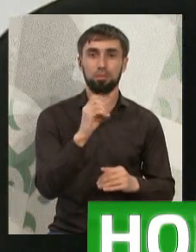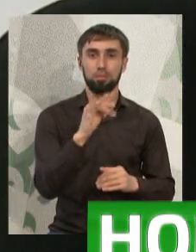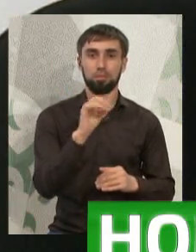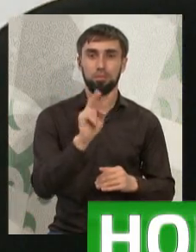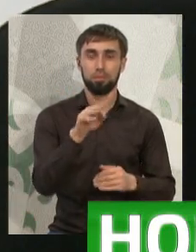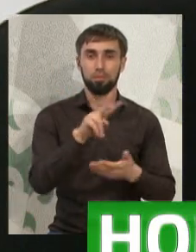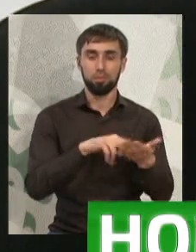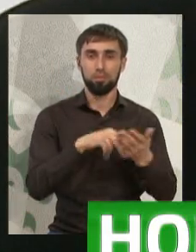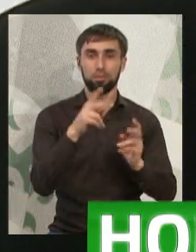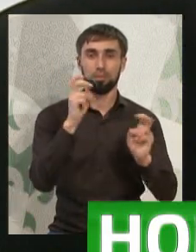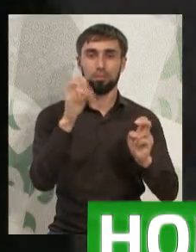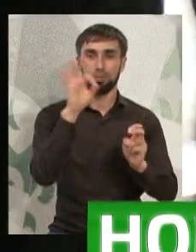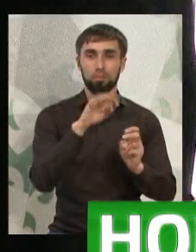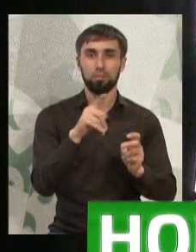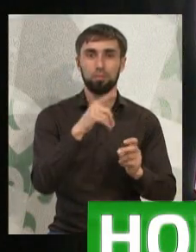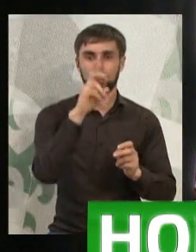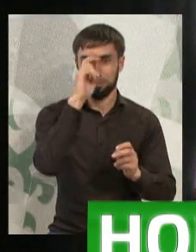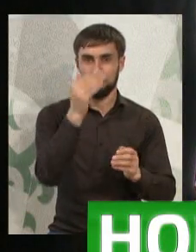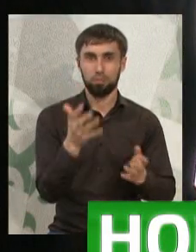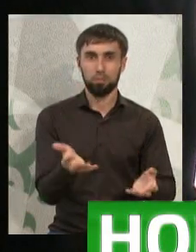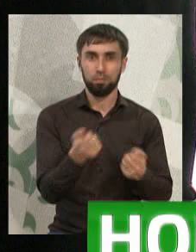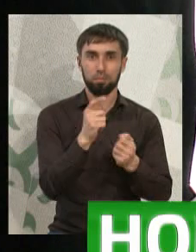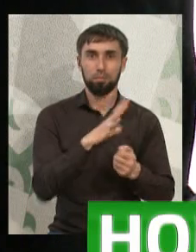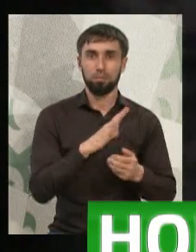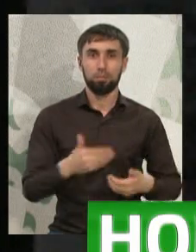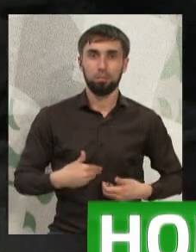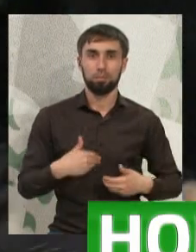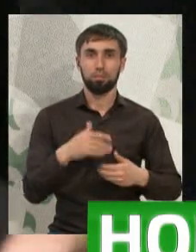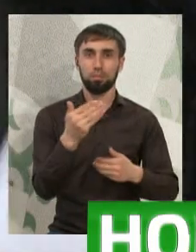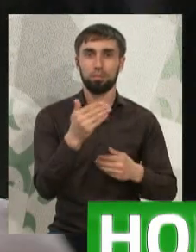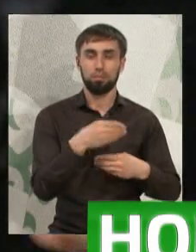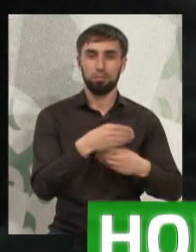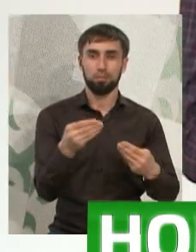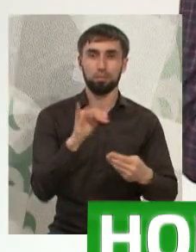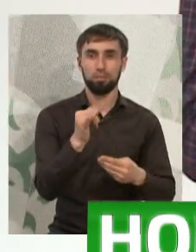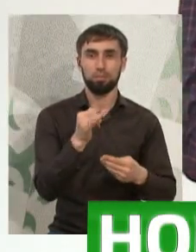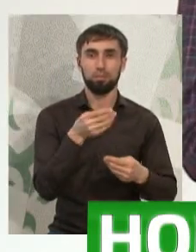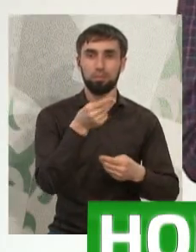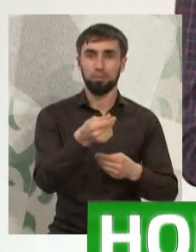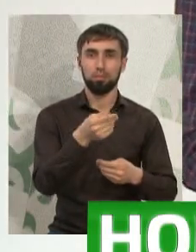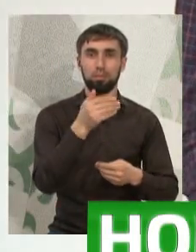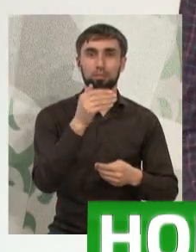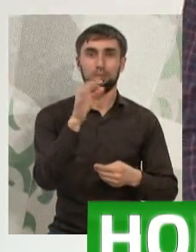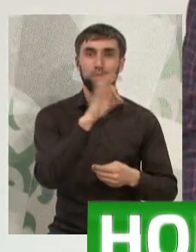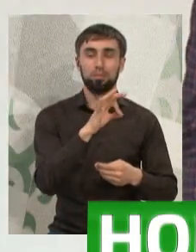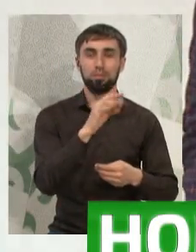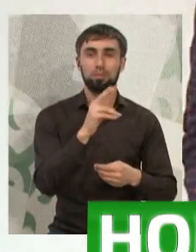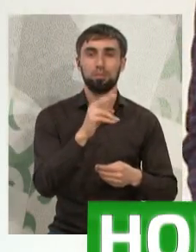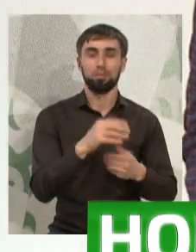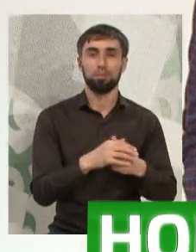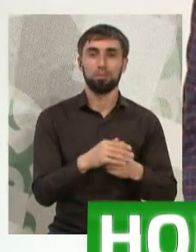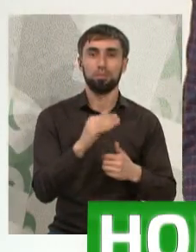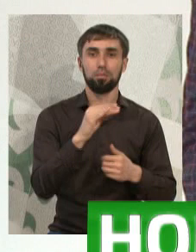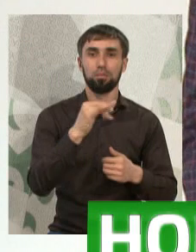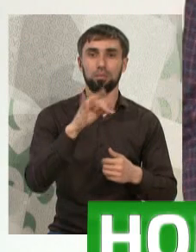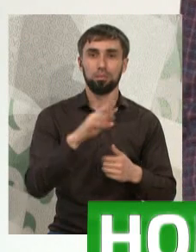ведомственной целевой программы оказания господдержки гражданам в обеспечении жильем и оплате жилищно-коммунальных услуг и госпрограмме страны